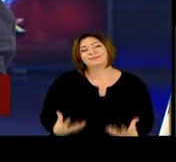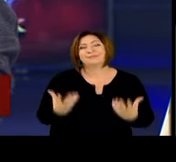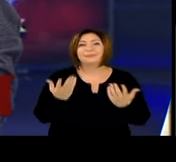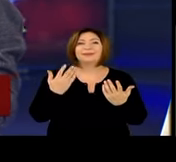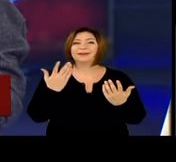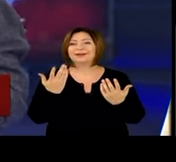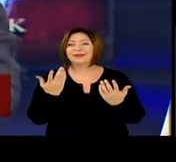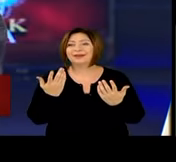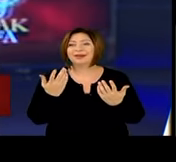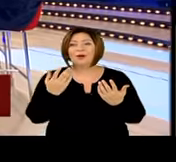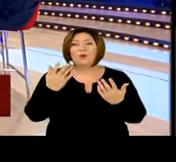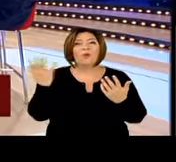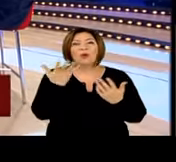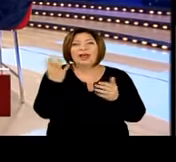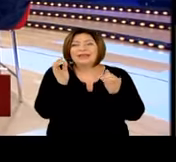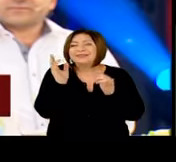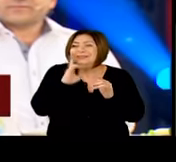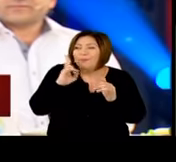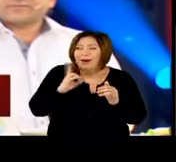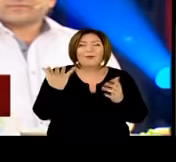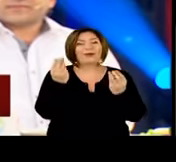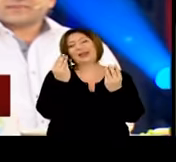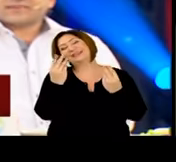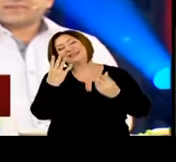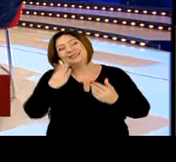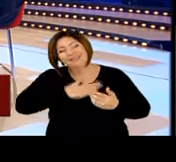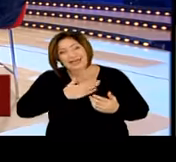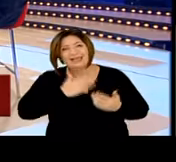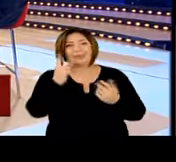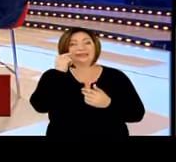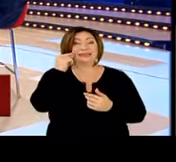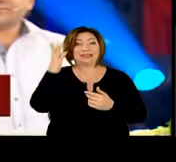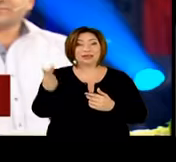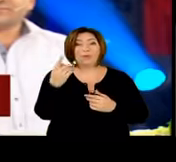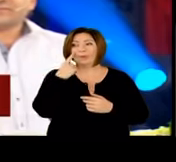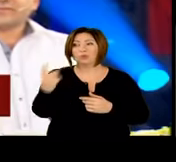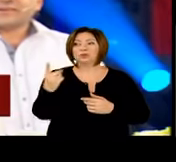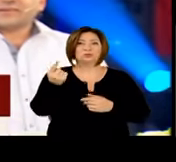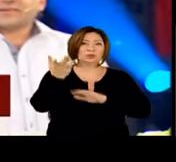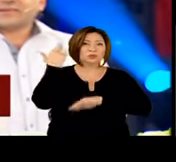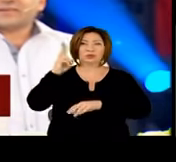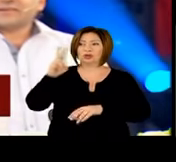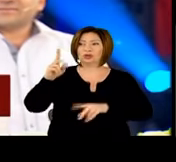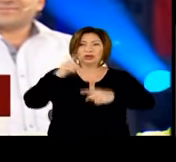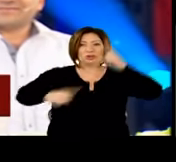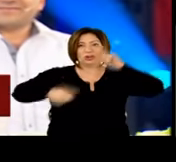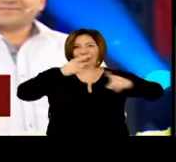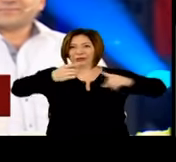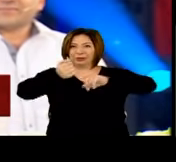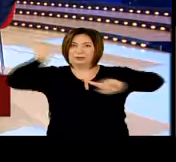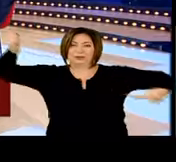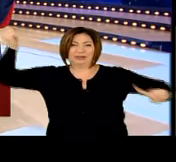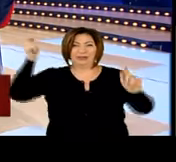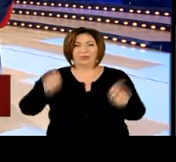hani böyle bir... O kadar ince, o kadar zarif bir insan ki ama bakıyorsun işte biraz önce gördük kılıç gibi böyle şişler